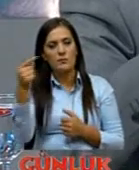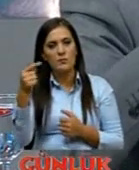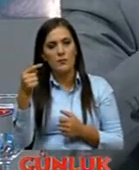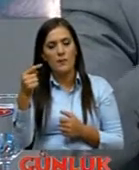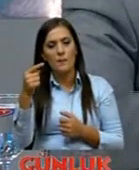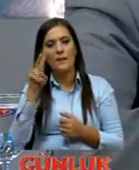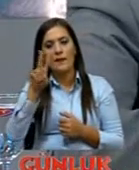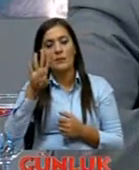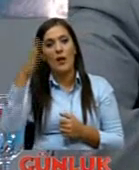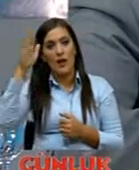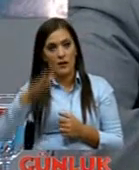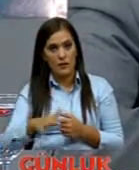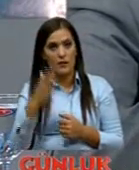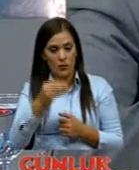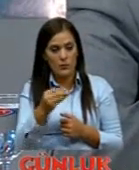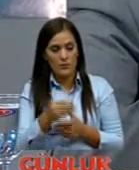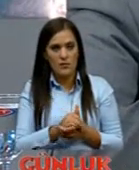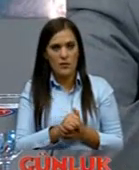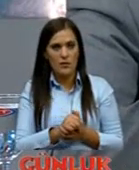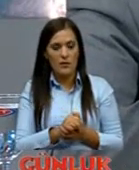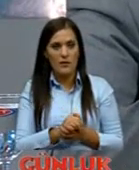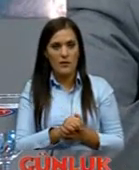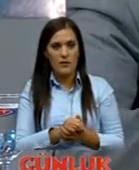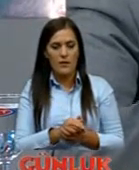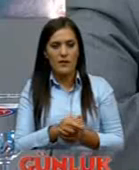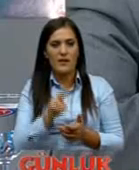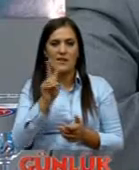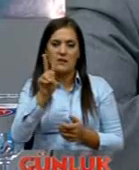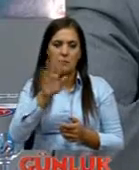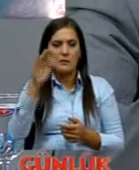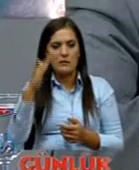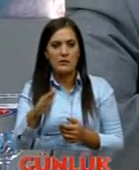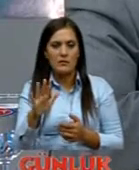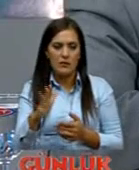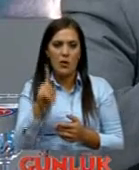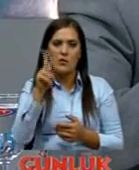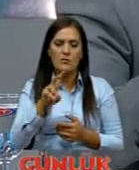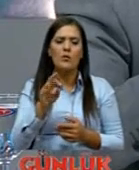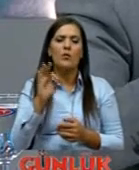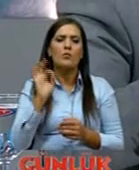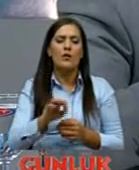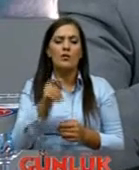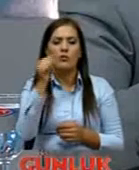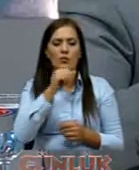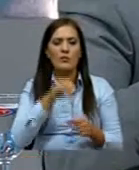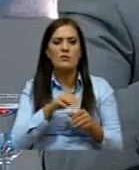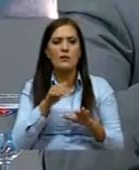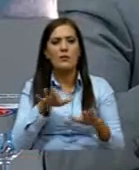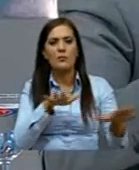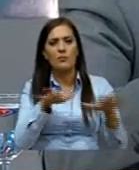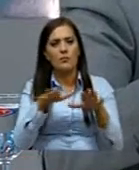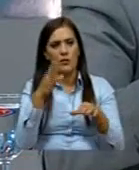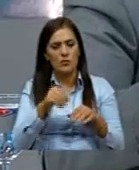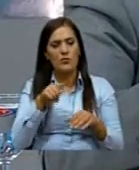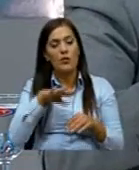eksiden yani 24'ten aşağı doğru inmişse, evet, 20'lere veya 18'lere muhakkak dondurmada bir gevşeme olacak.